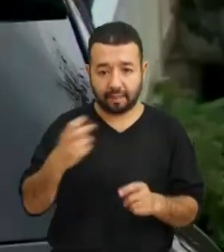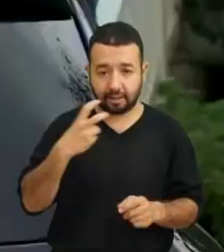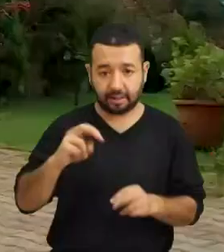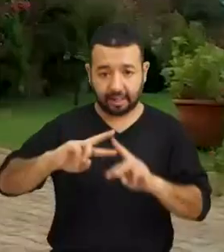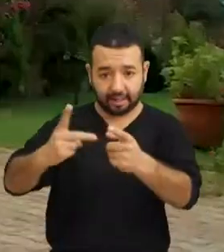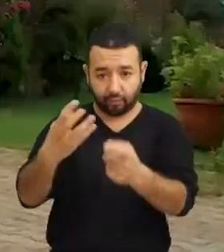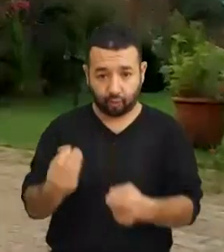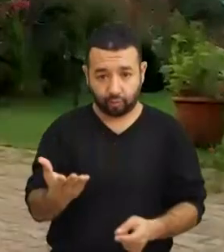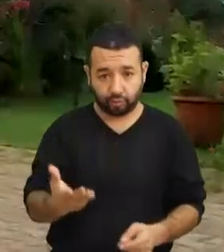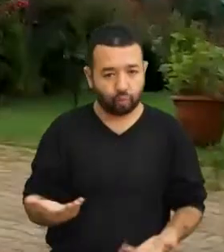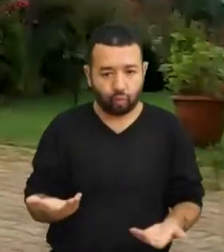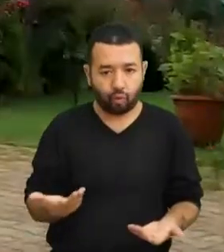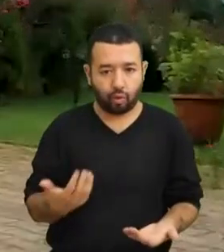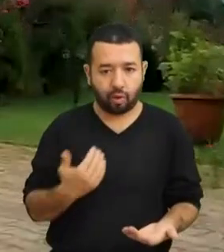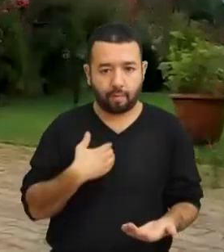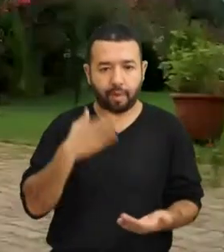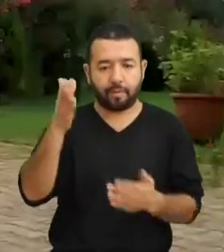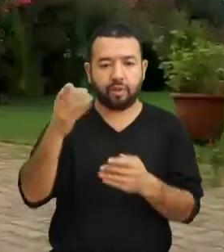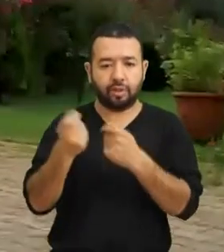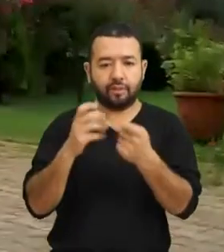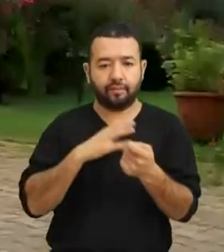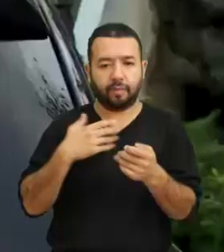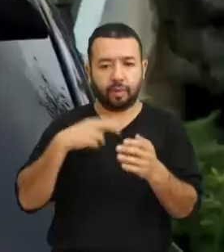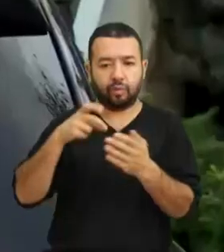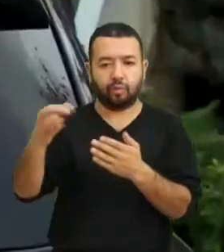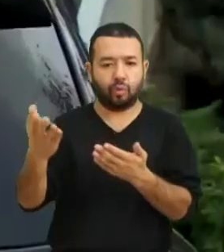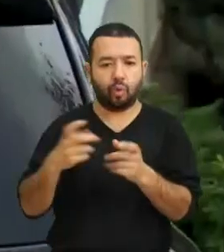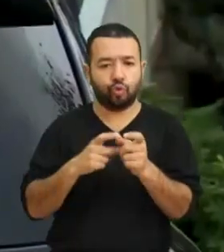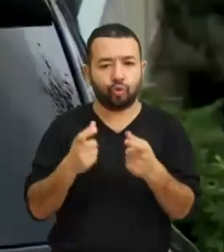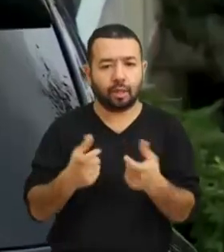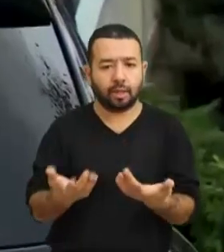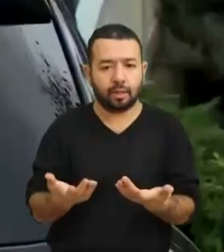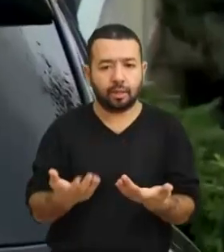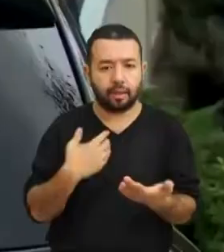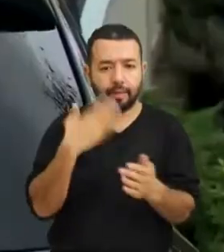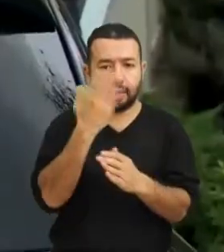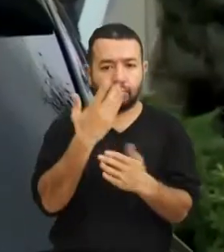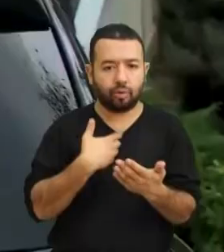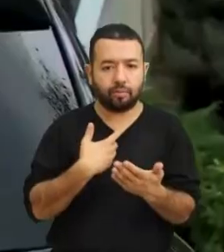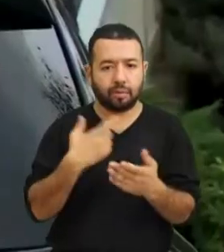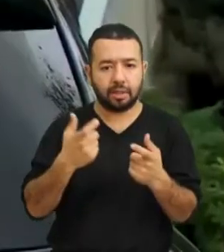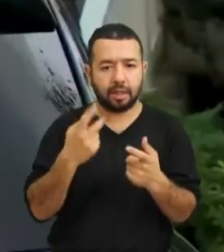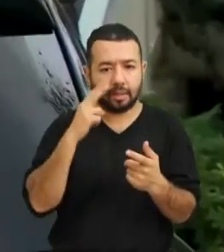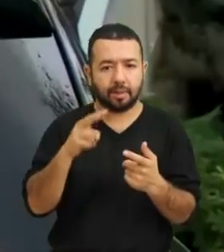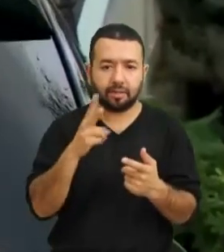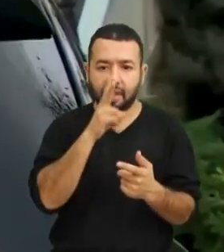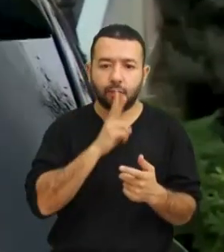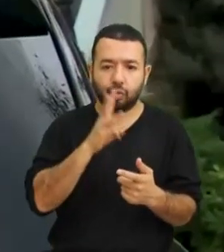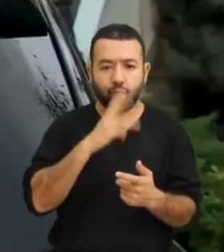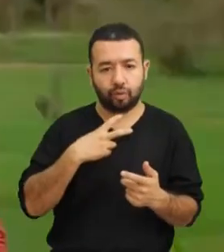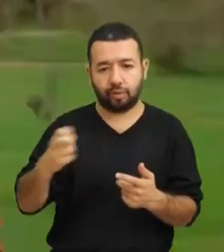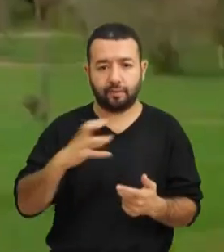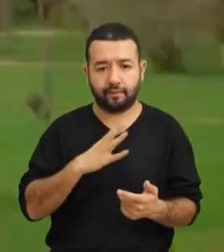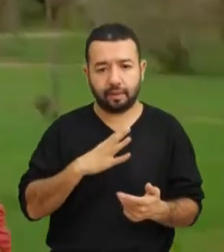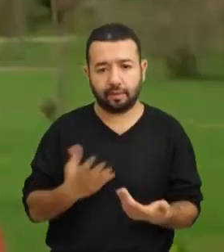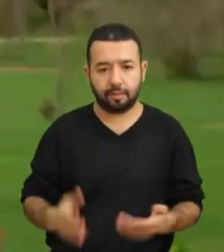sana mı devretti? Yoo, benim filada işlerim vardı, o yüzden buradan geçiyorum. O zaman Şükrü nerede? Hay gidiyorum yani, gider ayak nereden baksan bir 200 lira koparırdı